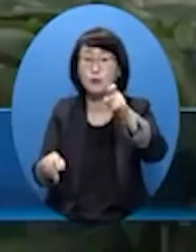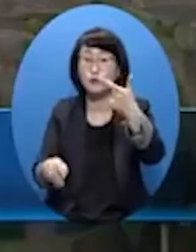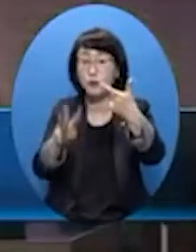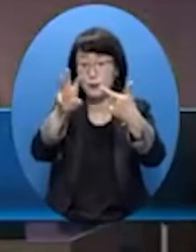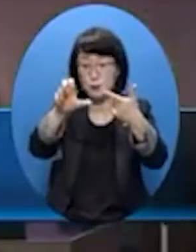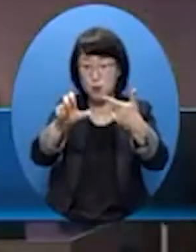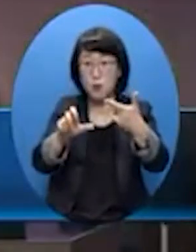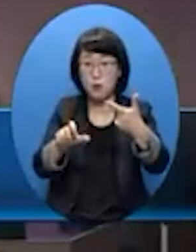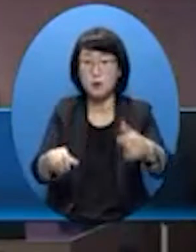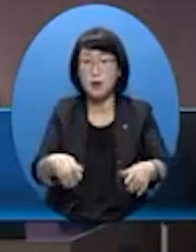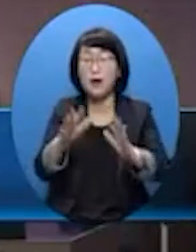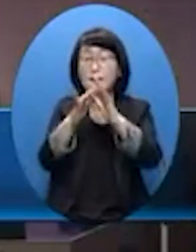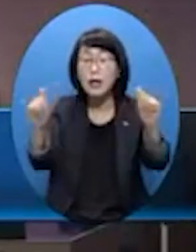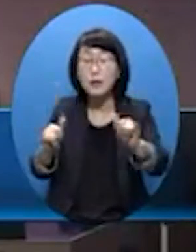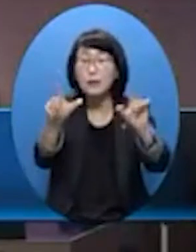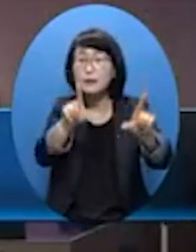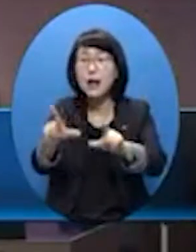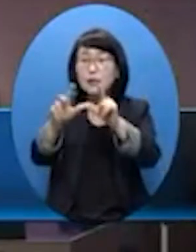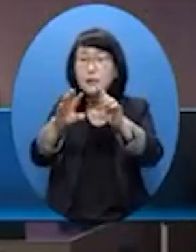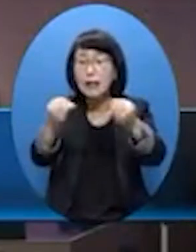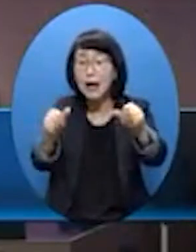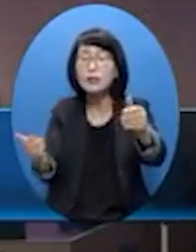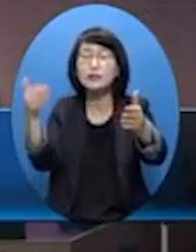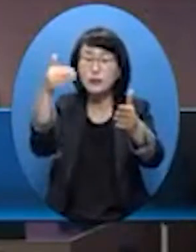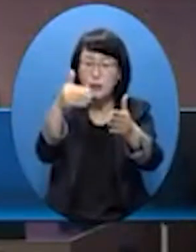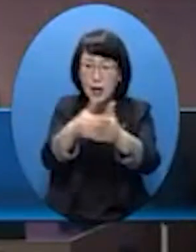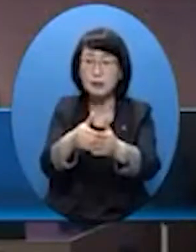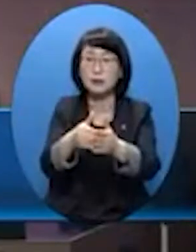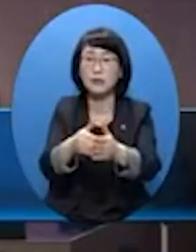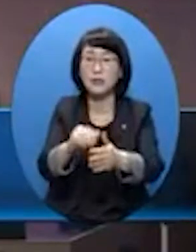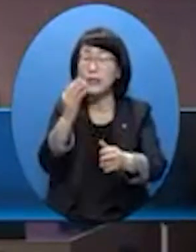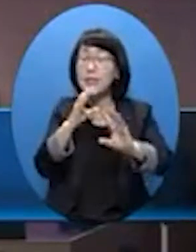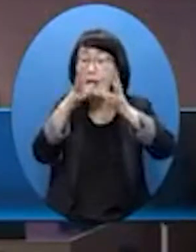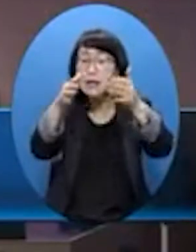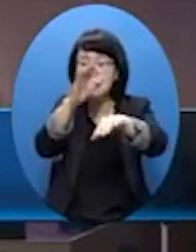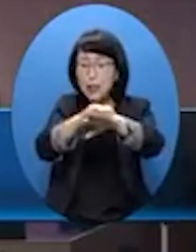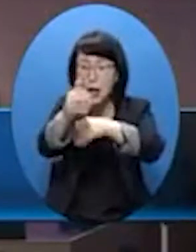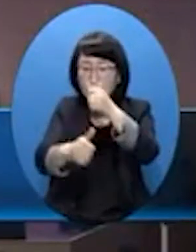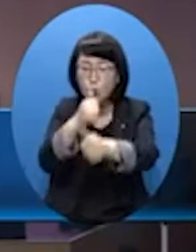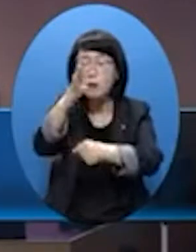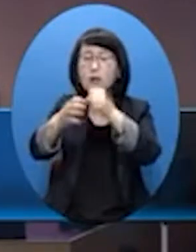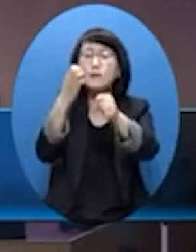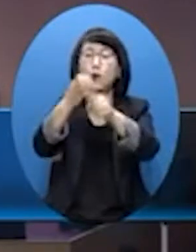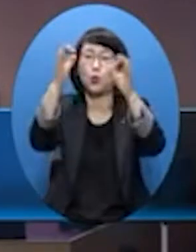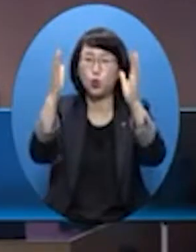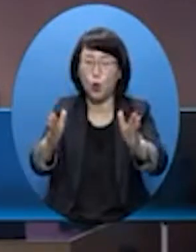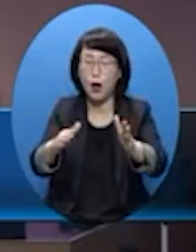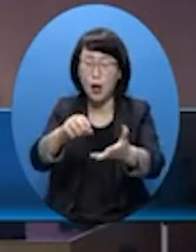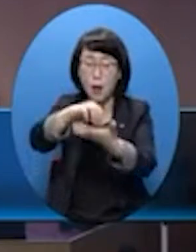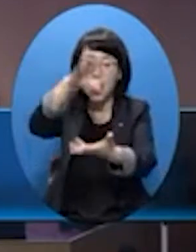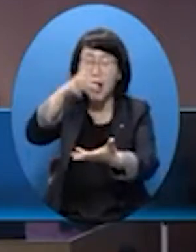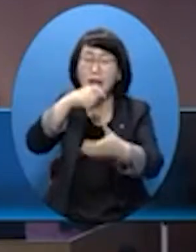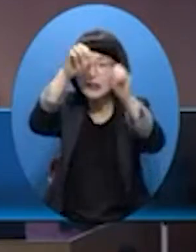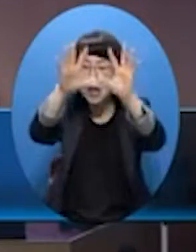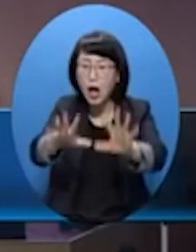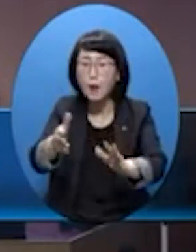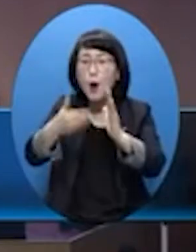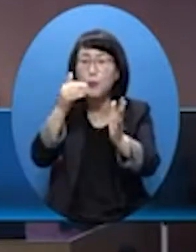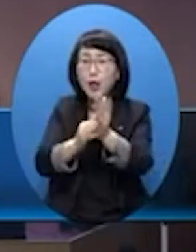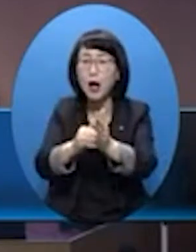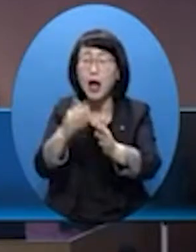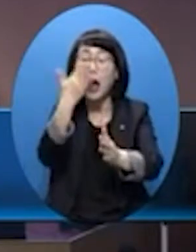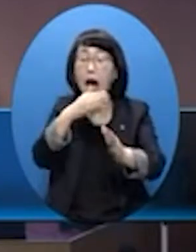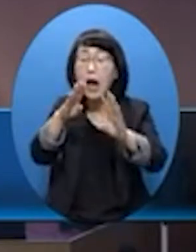설명합니다 사람이 사는 땅에 이르기까지 이스라엘 자손이 사십 년 동안 만나를 먹었으니 곧 가나안 땅